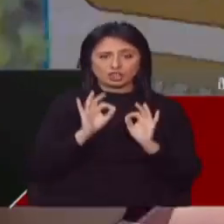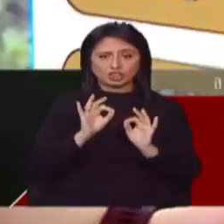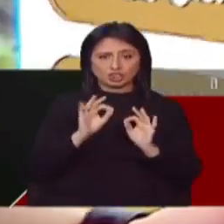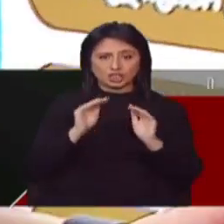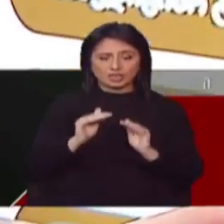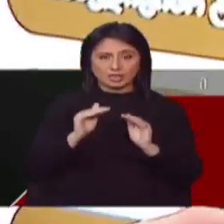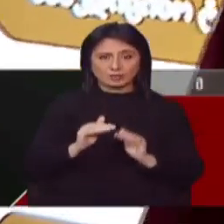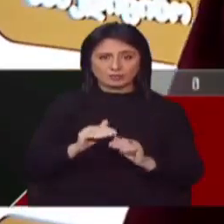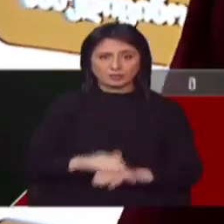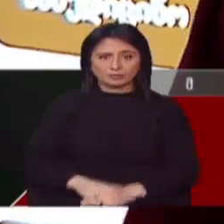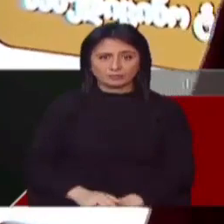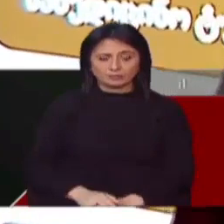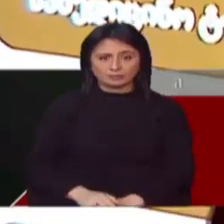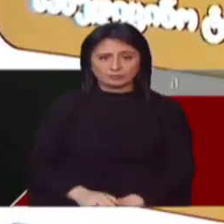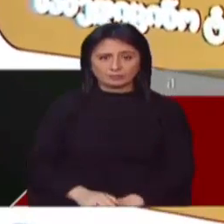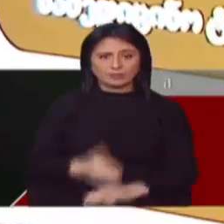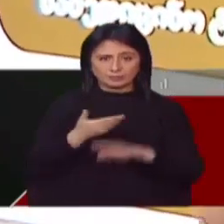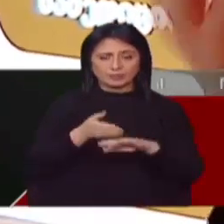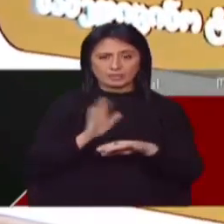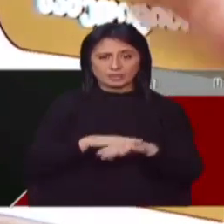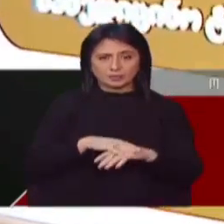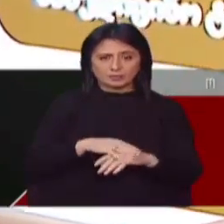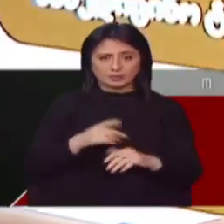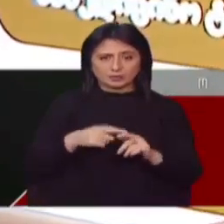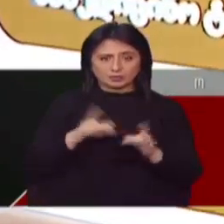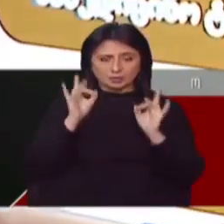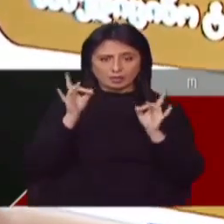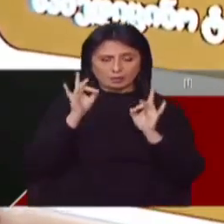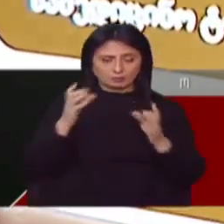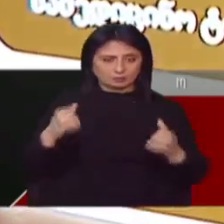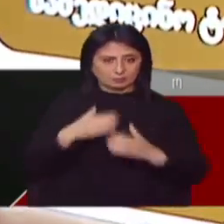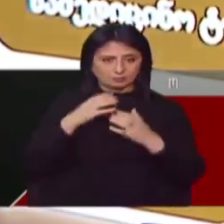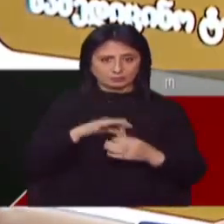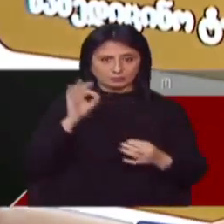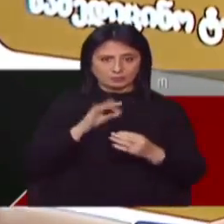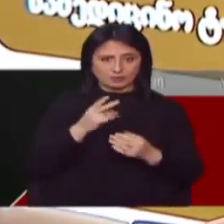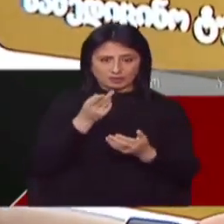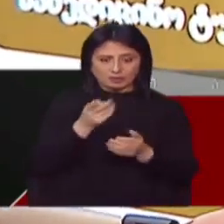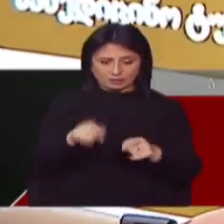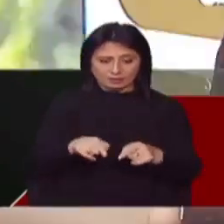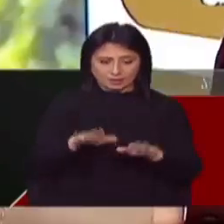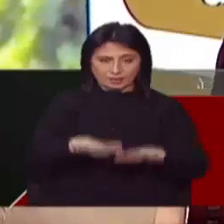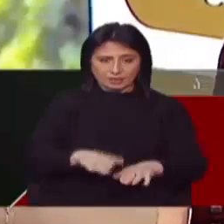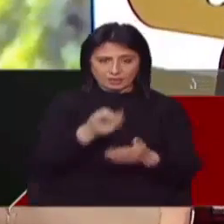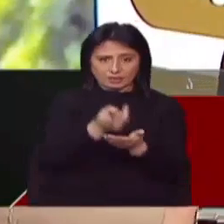შენელებულია. სიტუაცია თქვა უნდა მძიმეა, ჩაერთო ეს განგაშის და ვიწექით